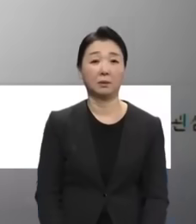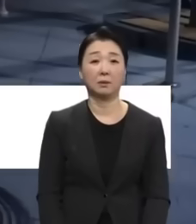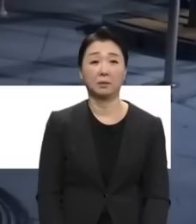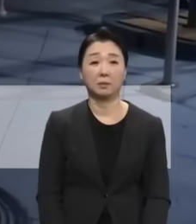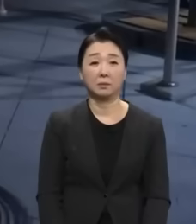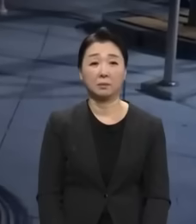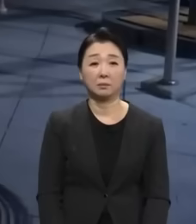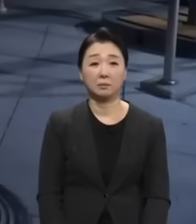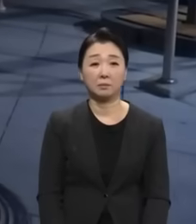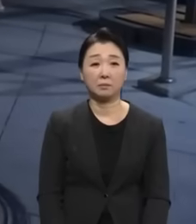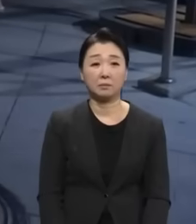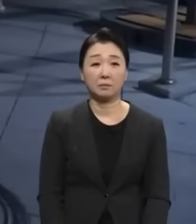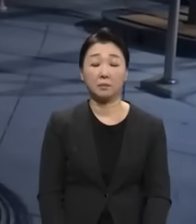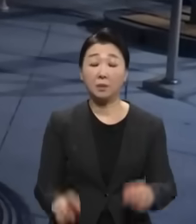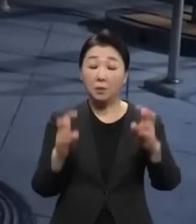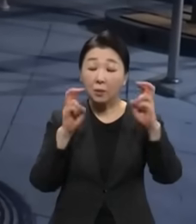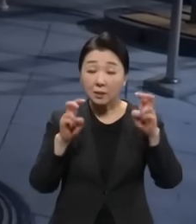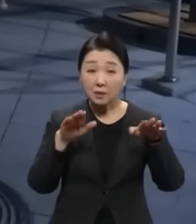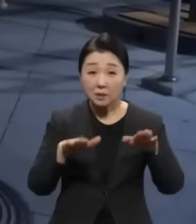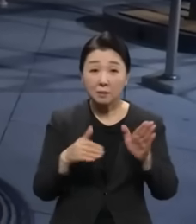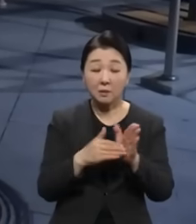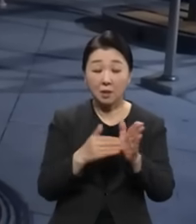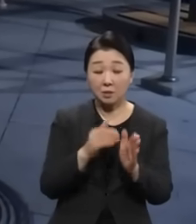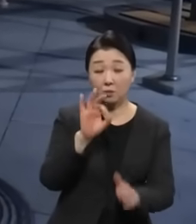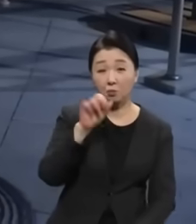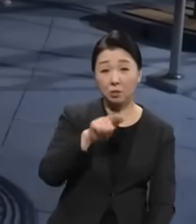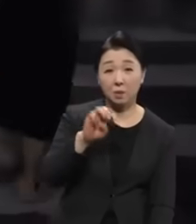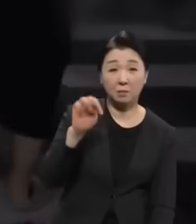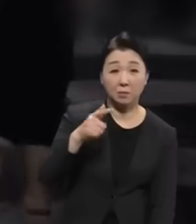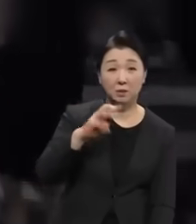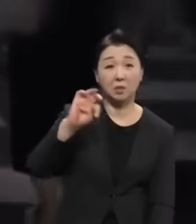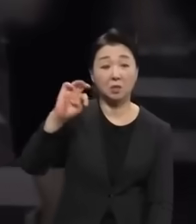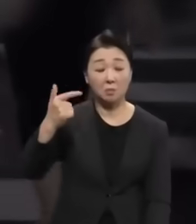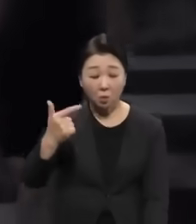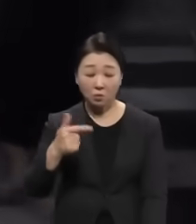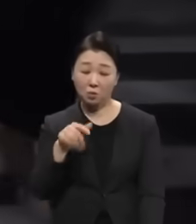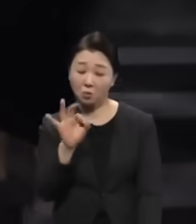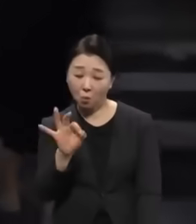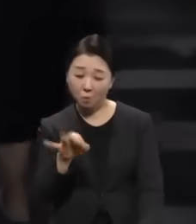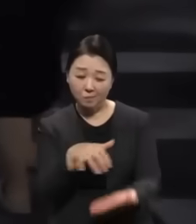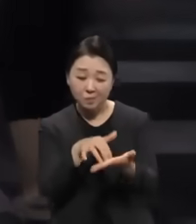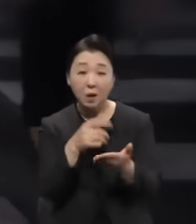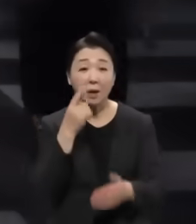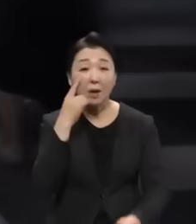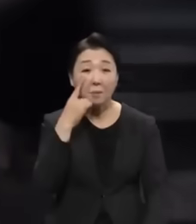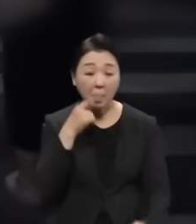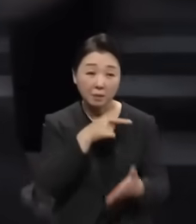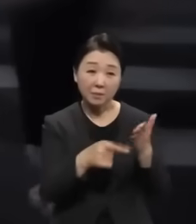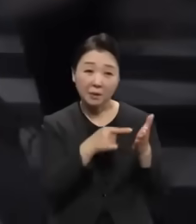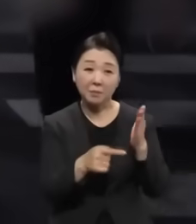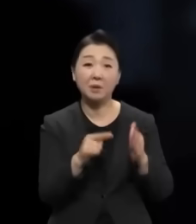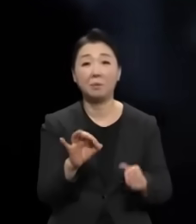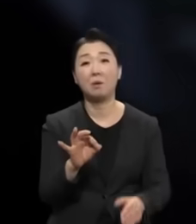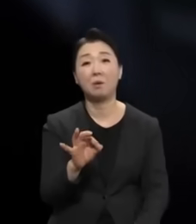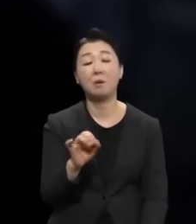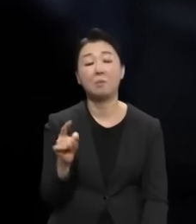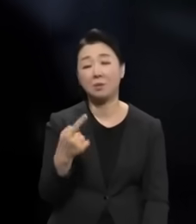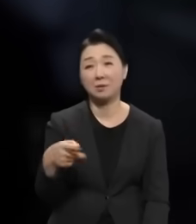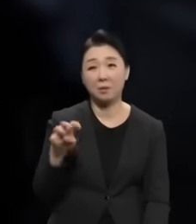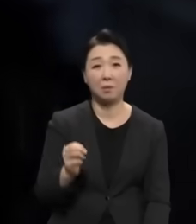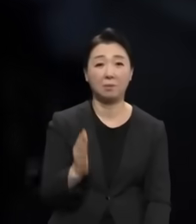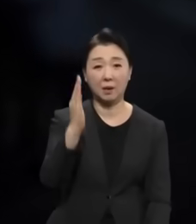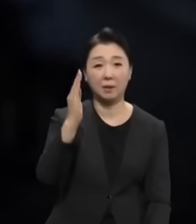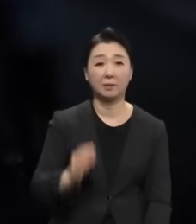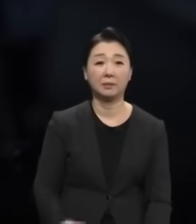하거든요. 업계에선 현재까지 위메프와 팀원 결제 추정액을 근거로 추산할 때 피해 규모는 최소 1천억 원을